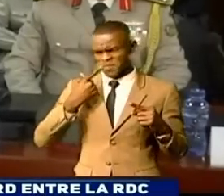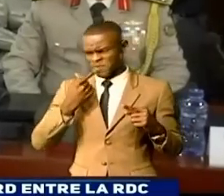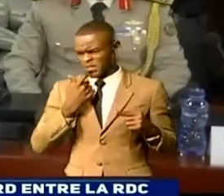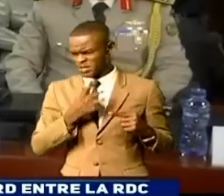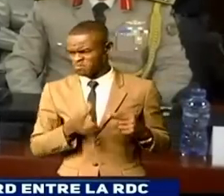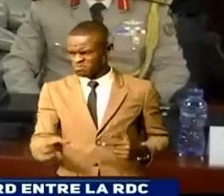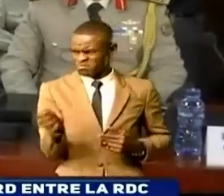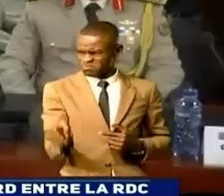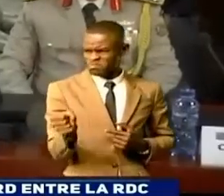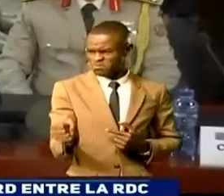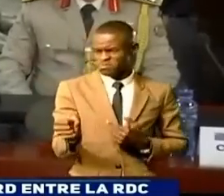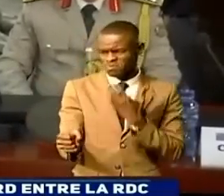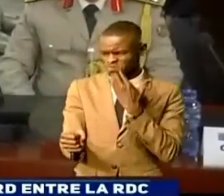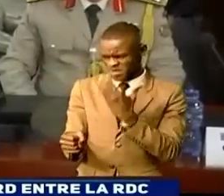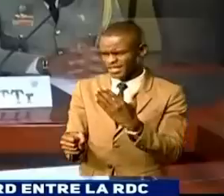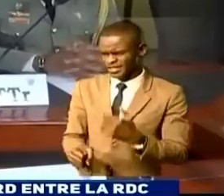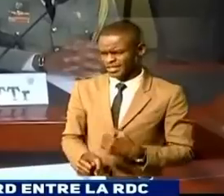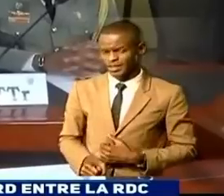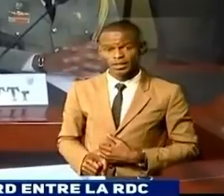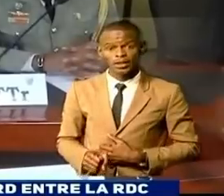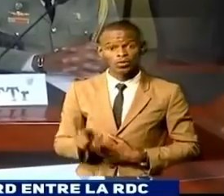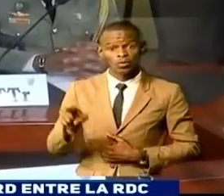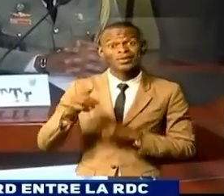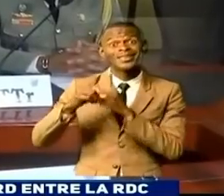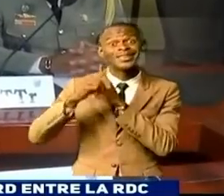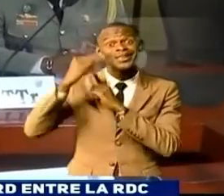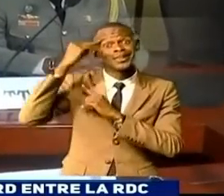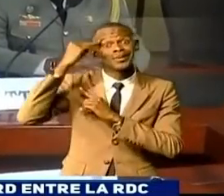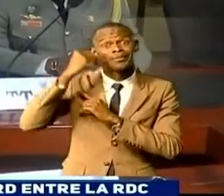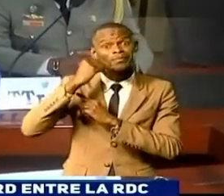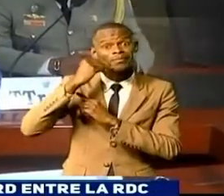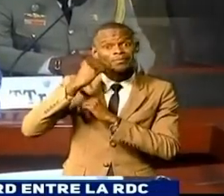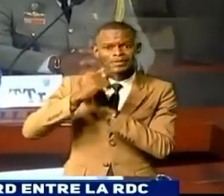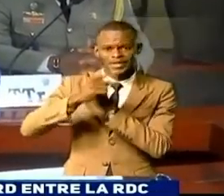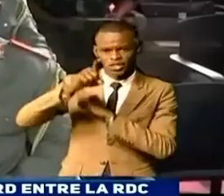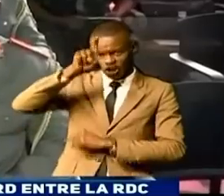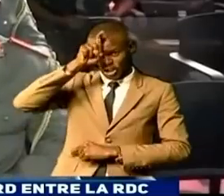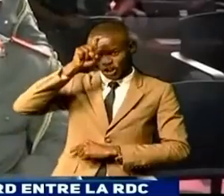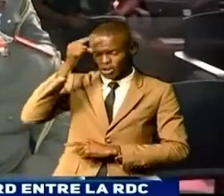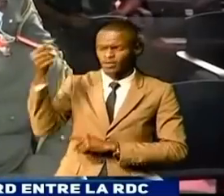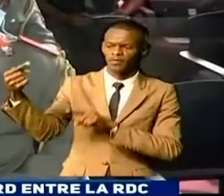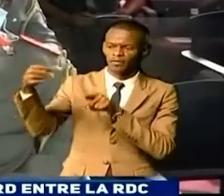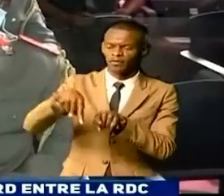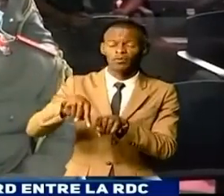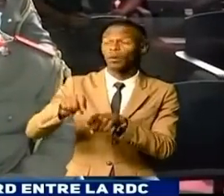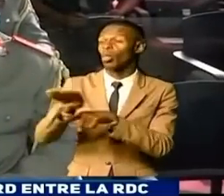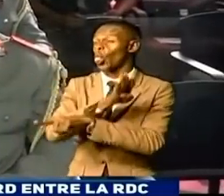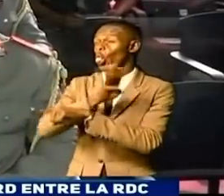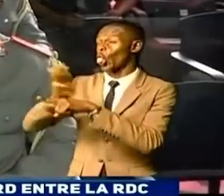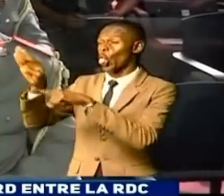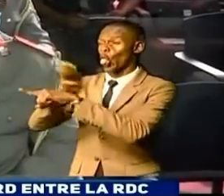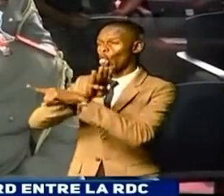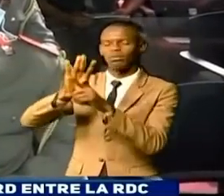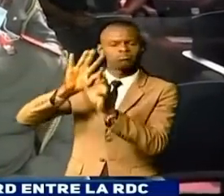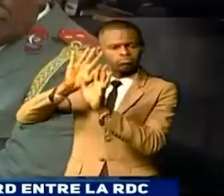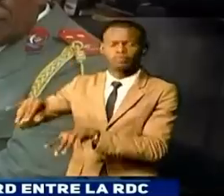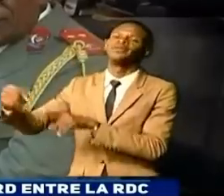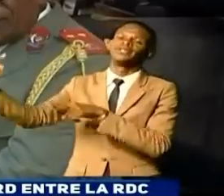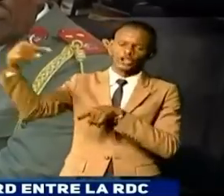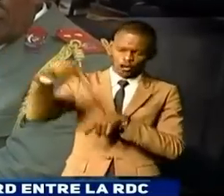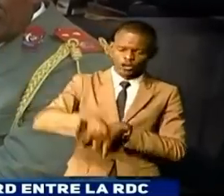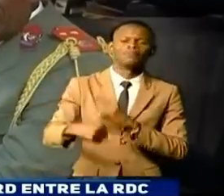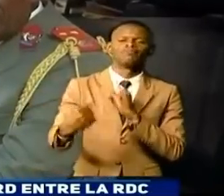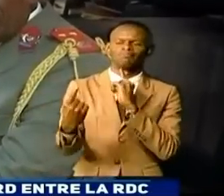égyptien d'avoir répondu à son invitation, nonobstant ses multiples occupations, avant de rappeler que la première sortie de